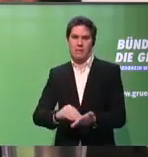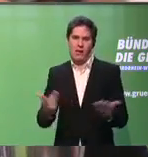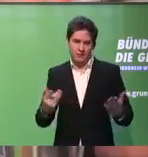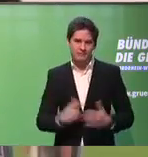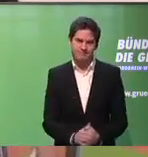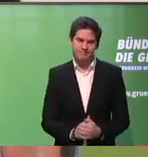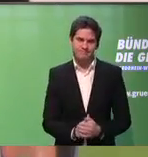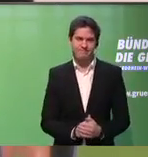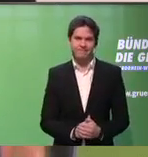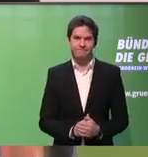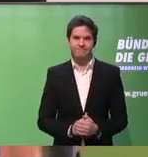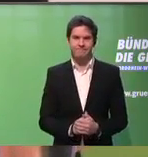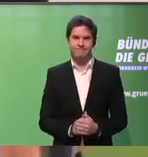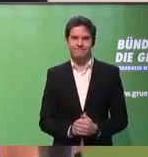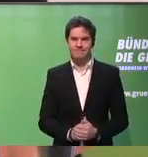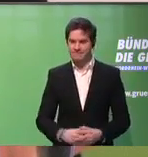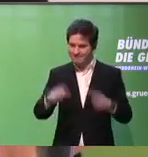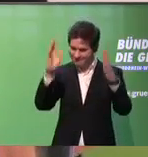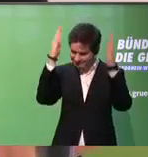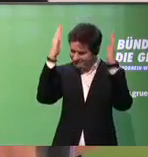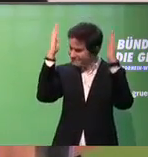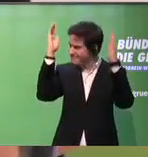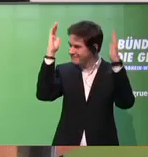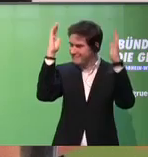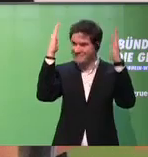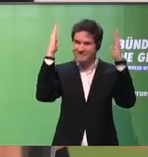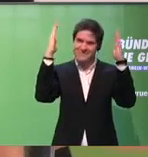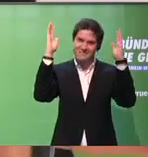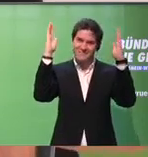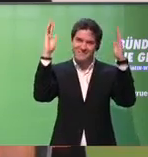sein. Und deswegen wollte ich dabei